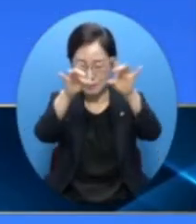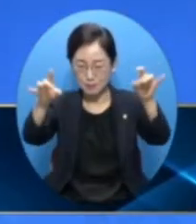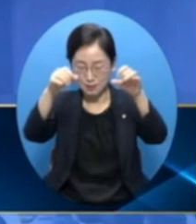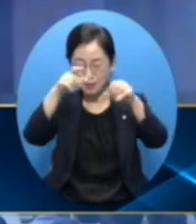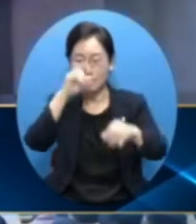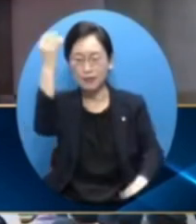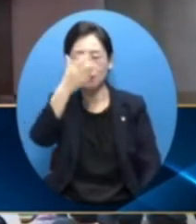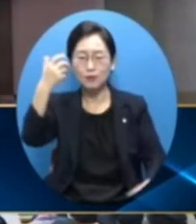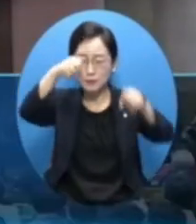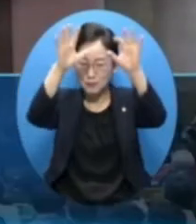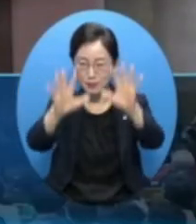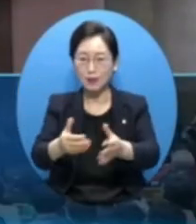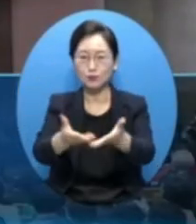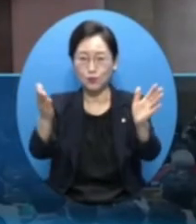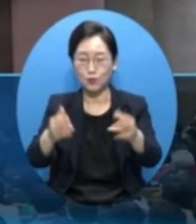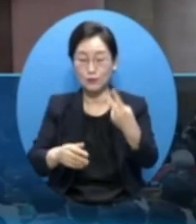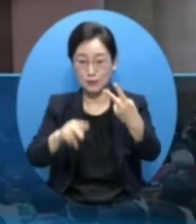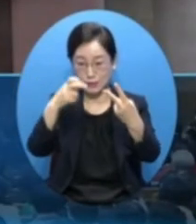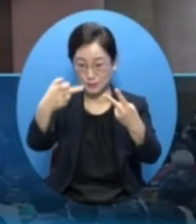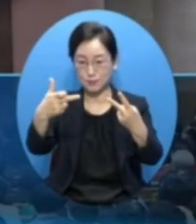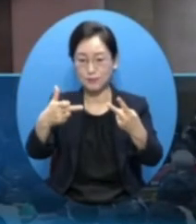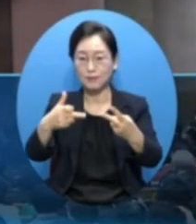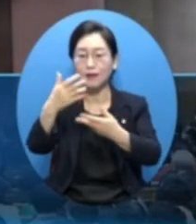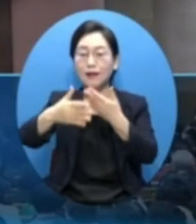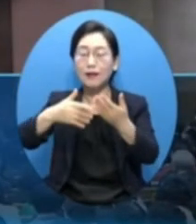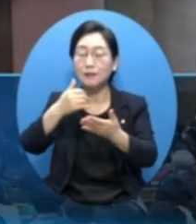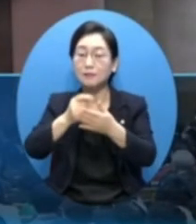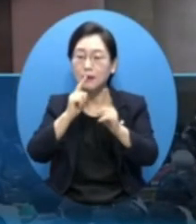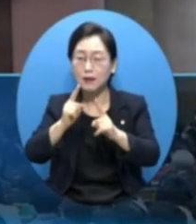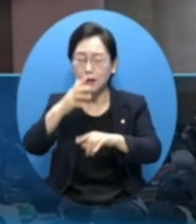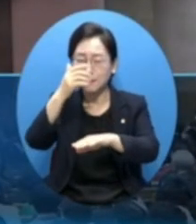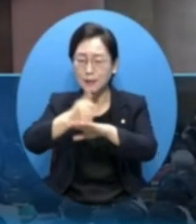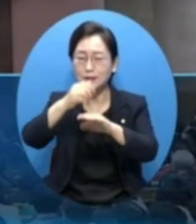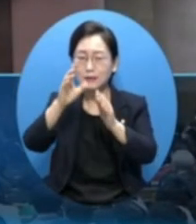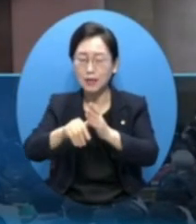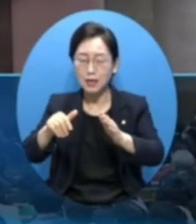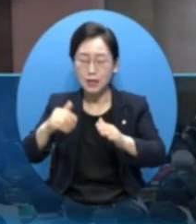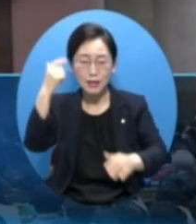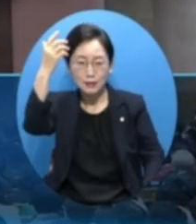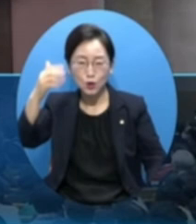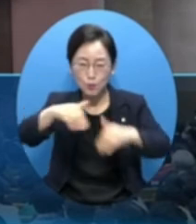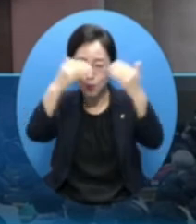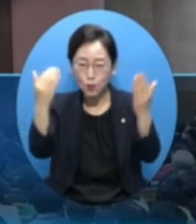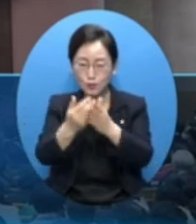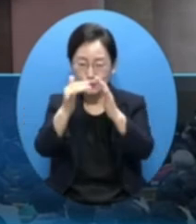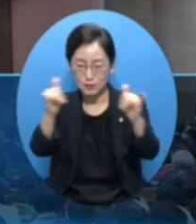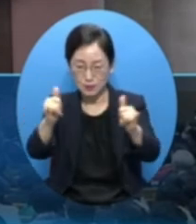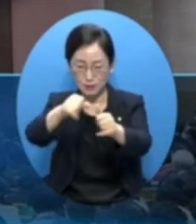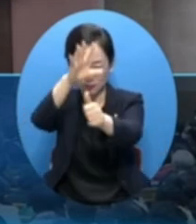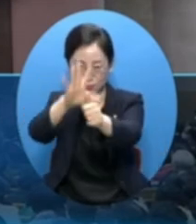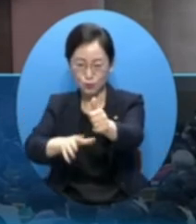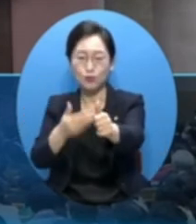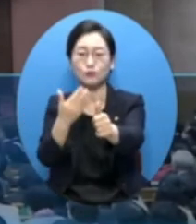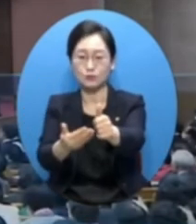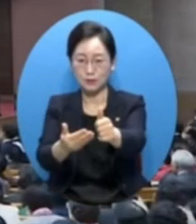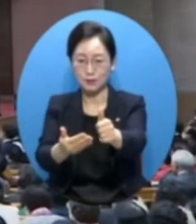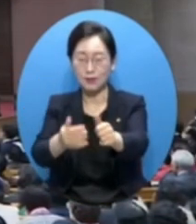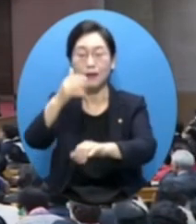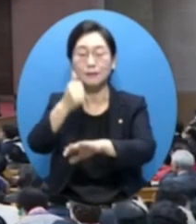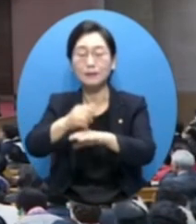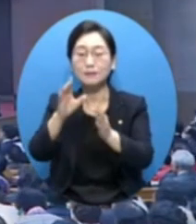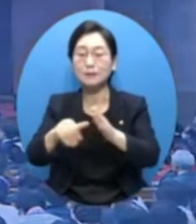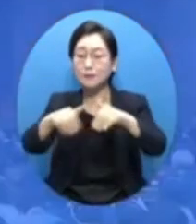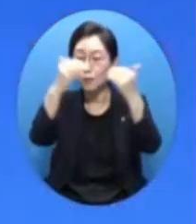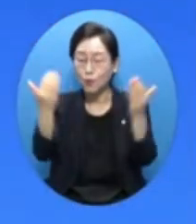2장 10절을 말씀합니다. 하나님이 말씀하시기를 말세에 내가 내 영을 모든 육체에 부어주리니 마지막 때에